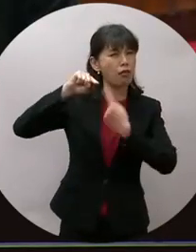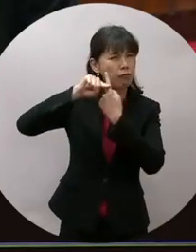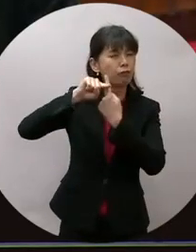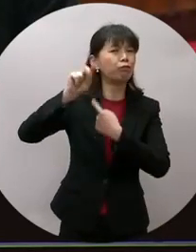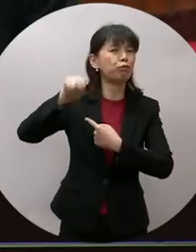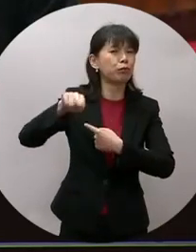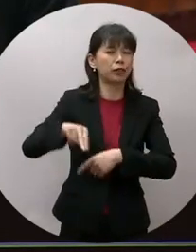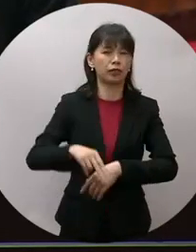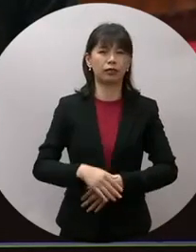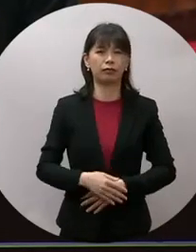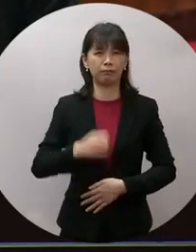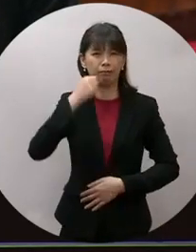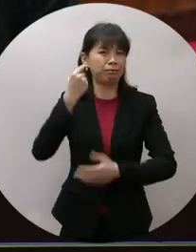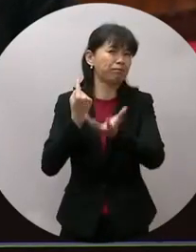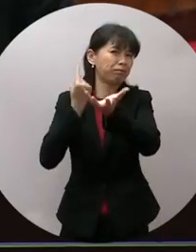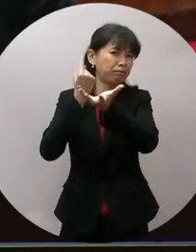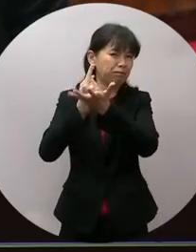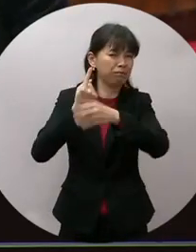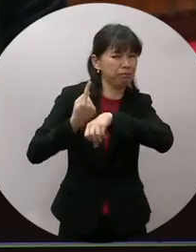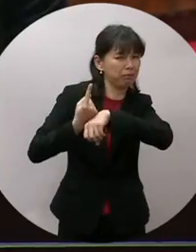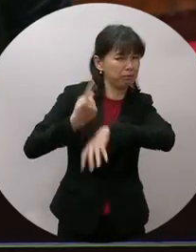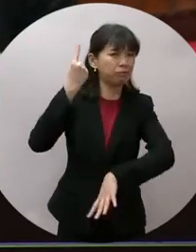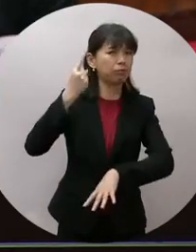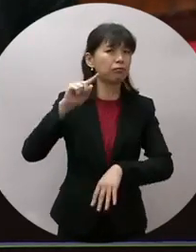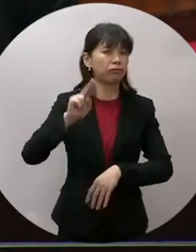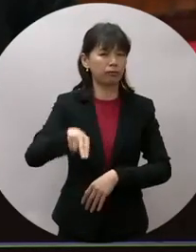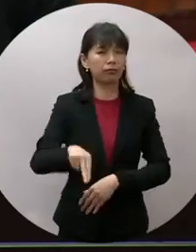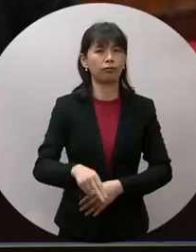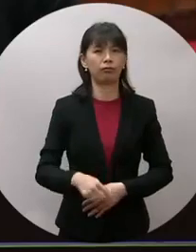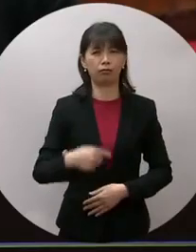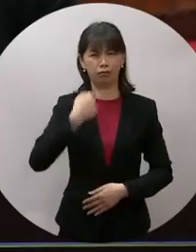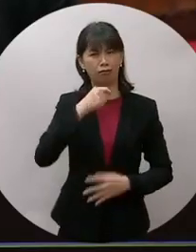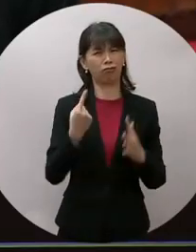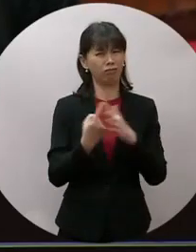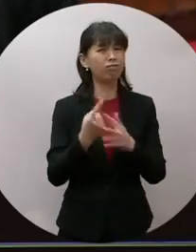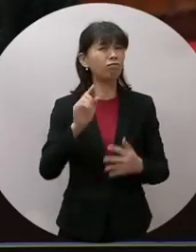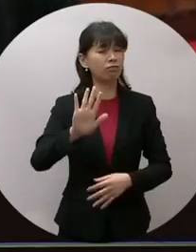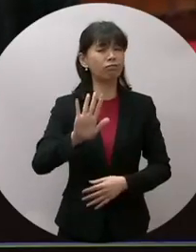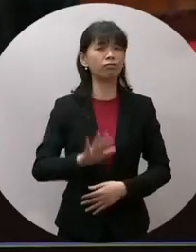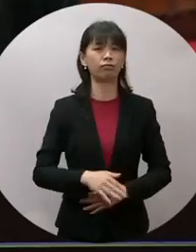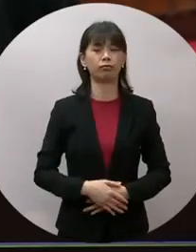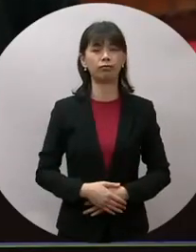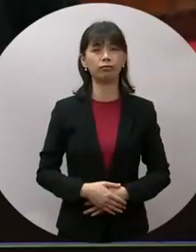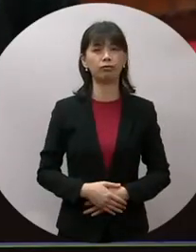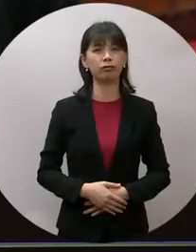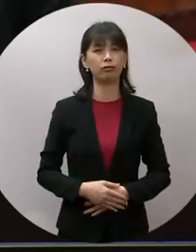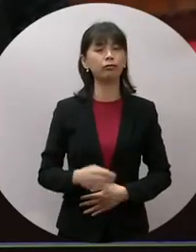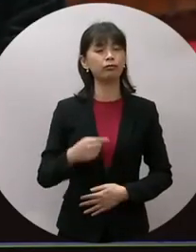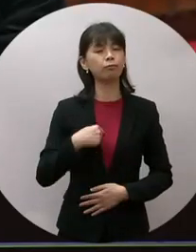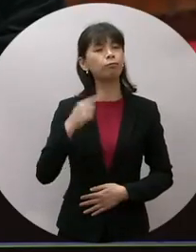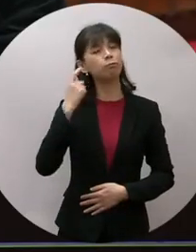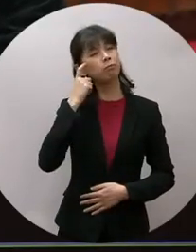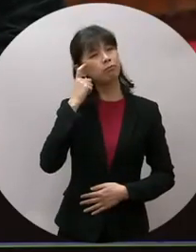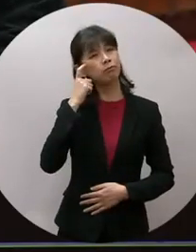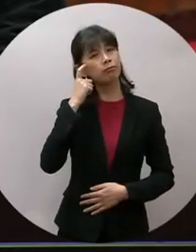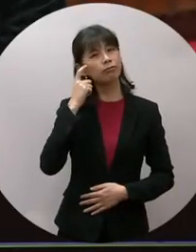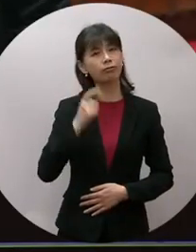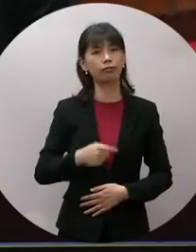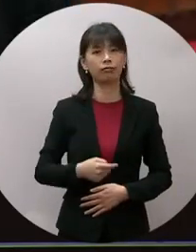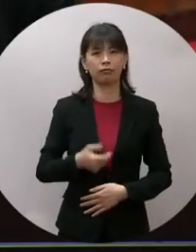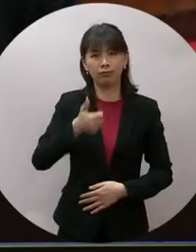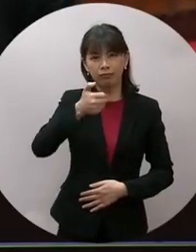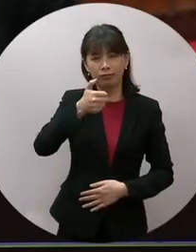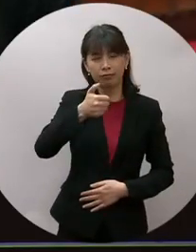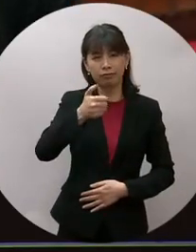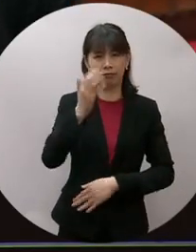我们的优势强项。所以在这里我特别想要在这个地方也来谢谢我